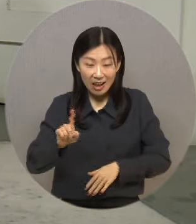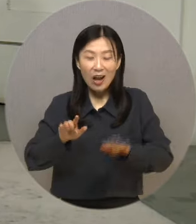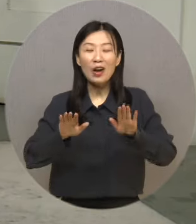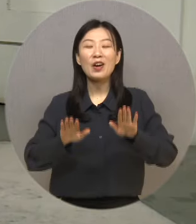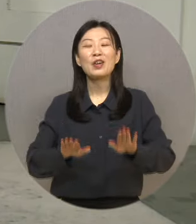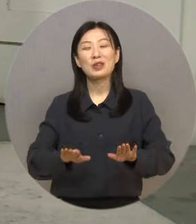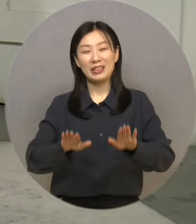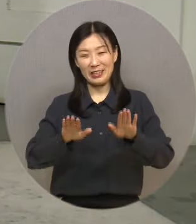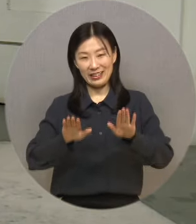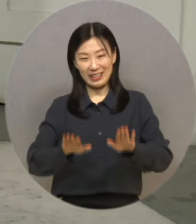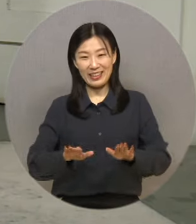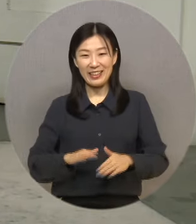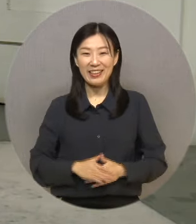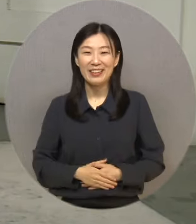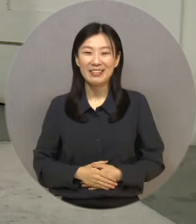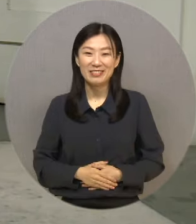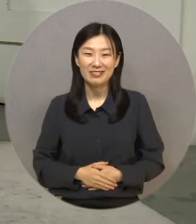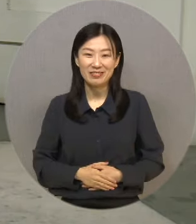오늘이래요.